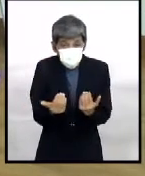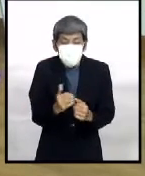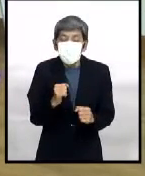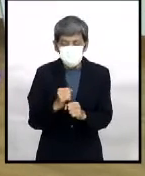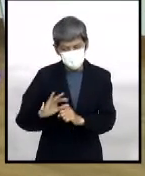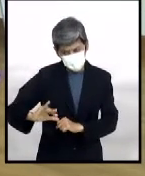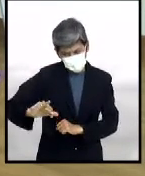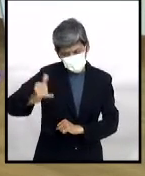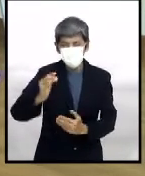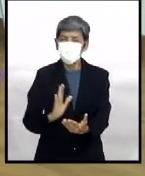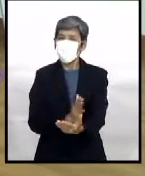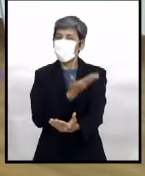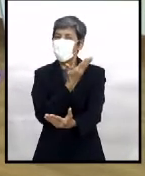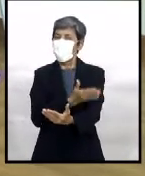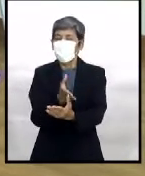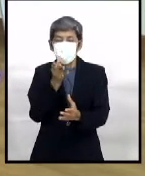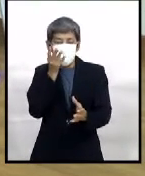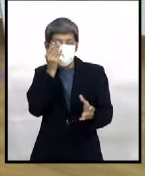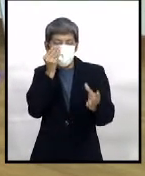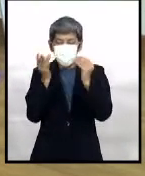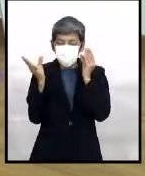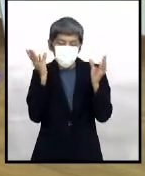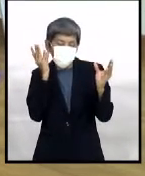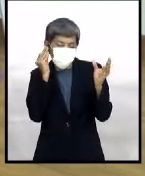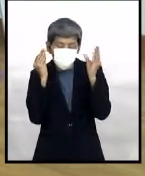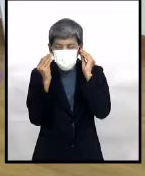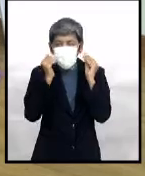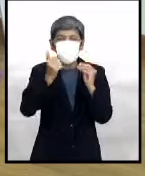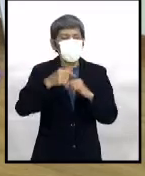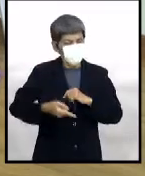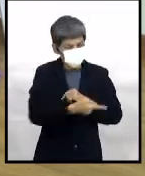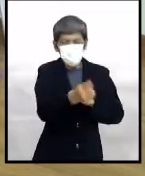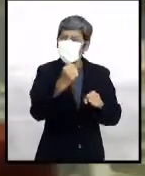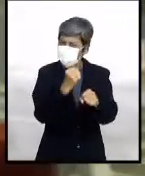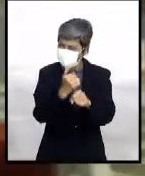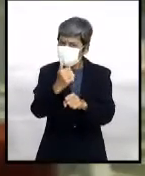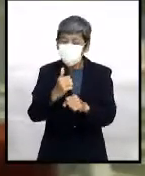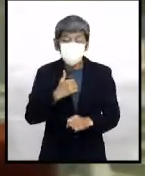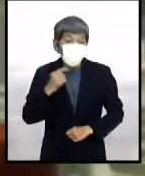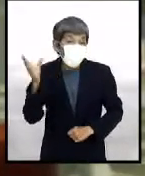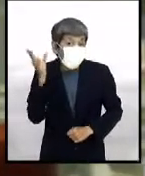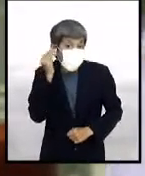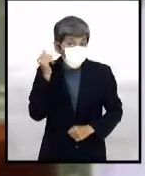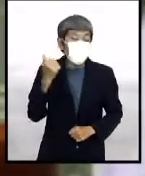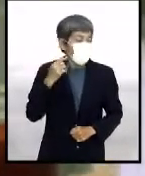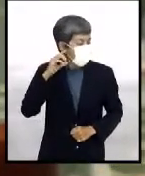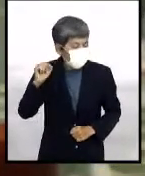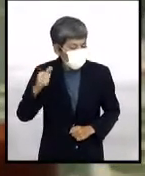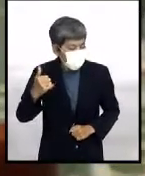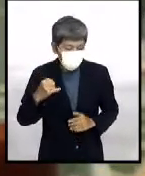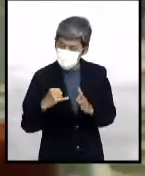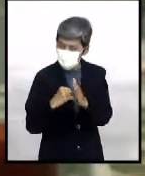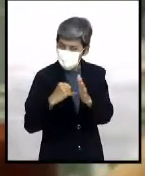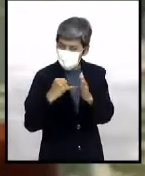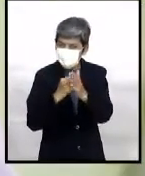ราะเพลงเพราะดนตรีแล้วถ้ามันทำให้ลูกผมเป็นอย่างนี้ได้ก็ทำให้เด็กคนอื่นเป็นได้เหมือนกัน เขาทำไมครับประสาทหูจะไวมาก ใช่ครับก็เล